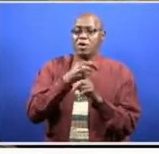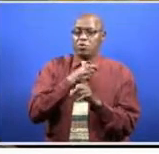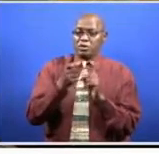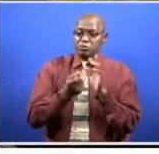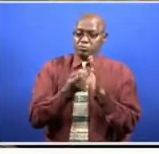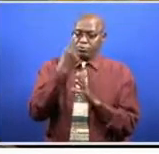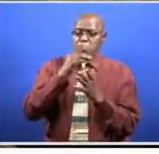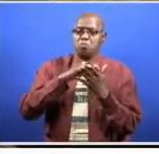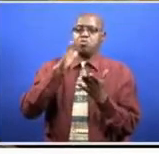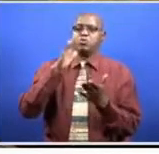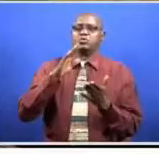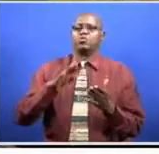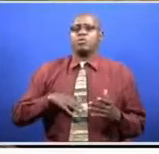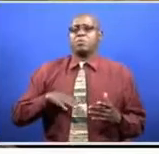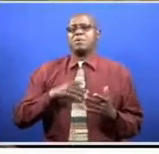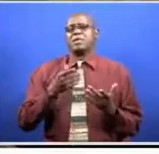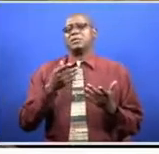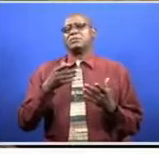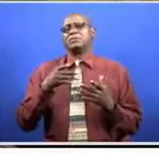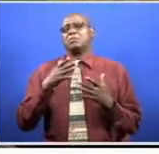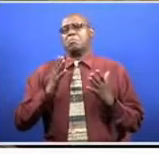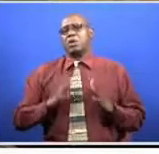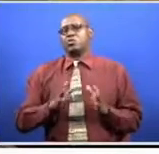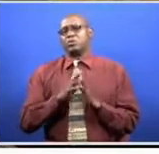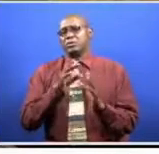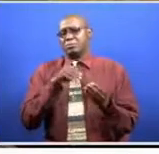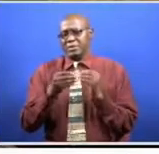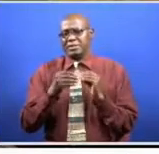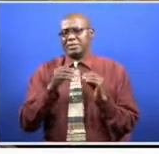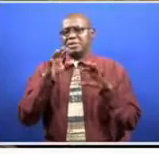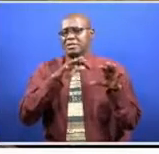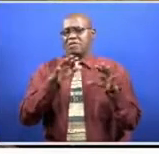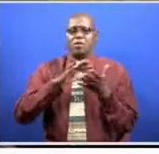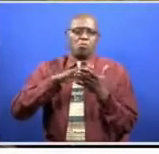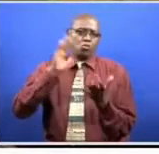children, and PLWDs who suffer the most.